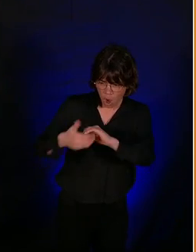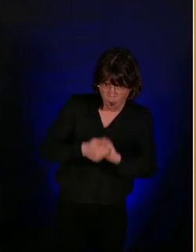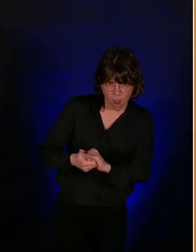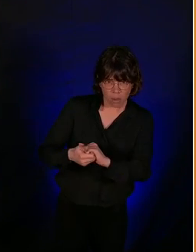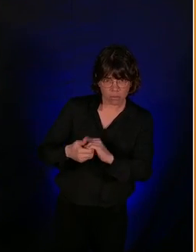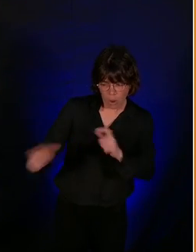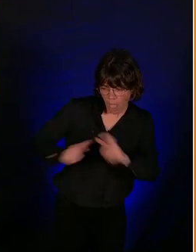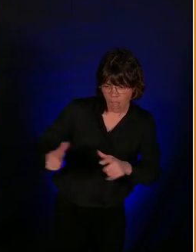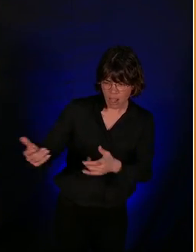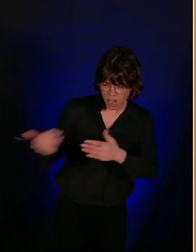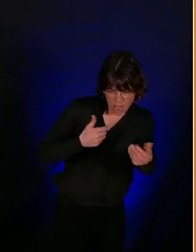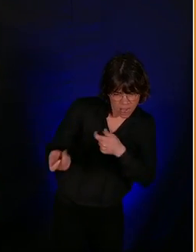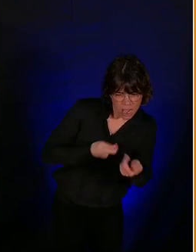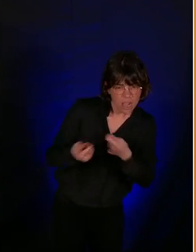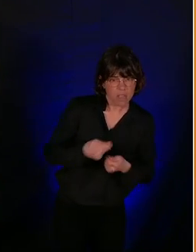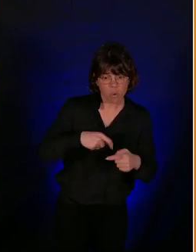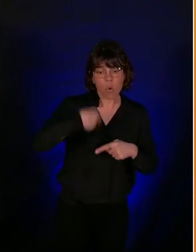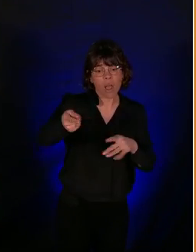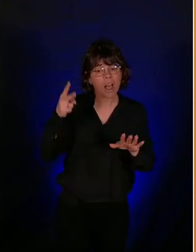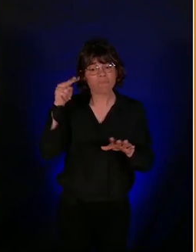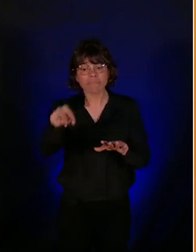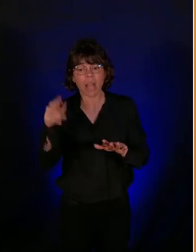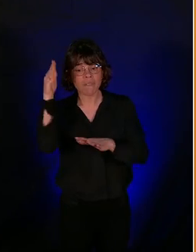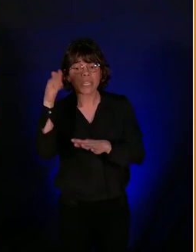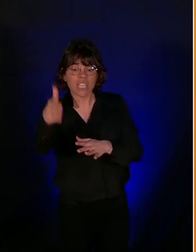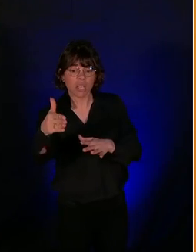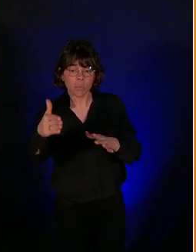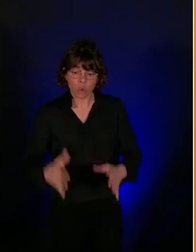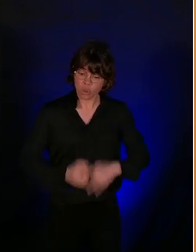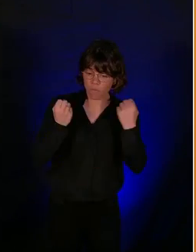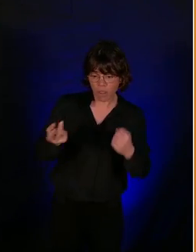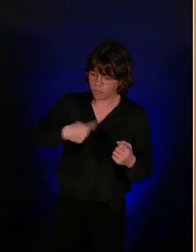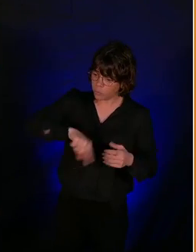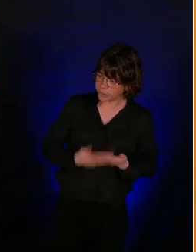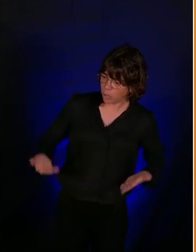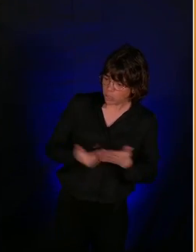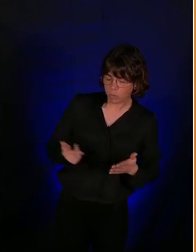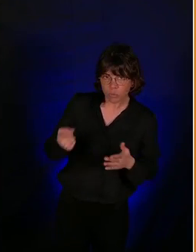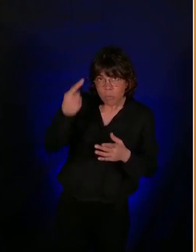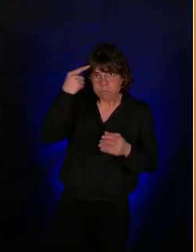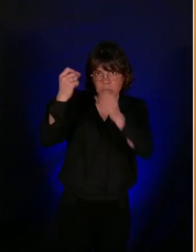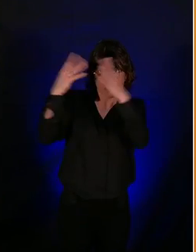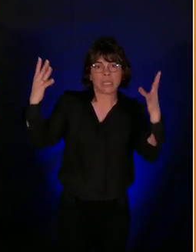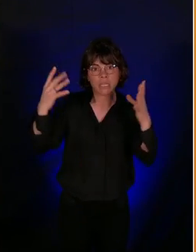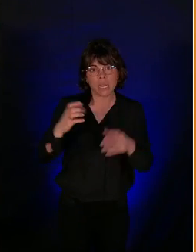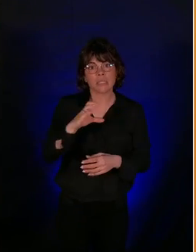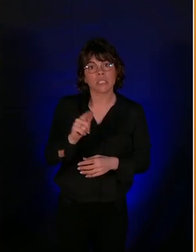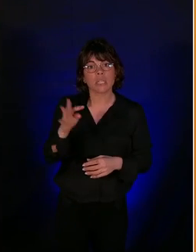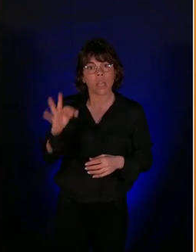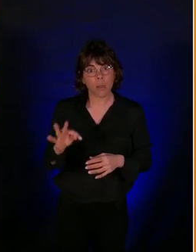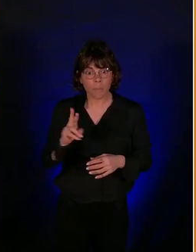chute vous sacrifiez leur avenir pour essayer de sauver leurs actifs nous on croyait en un idéal la CGT croyait en cet idéal